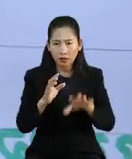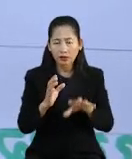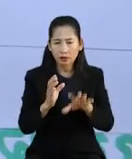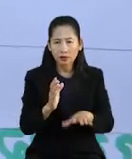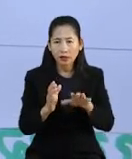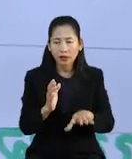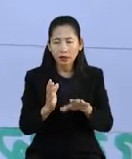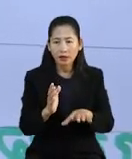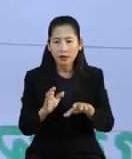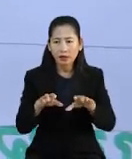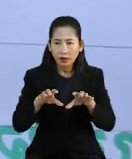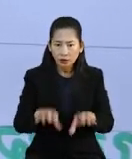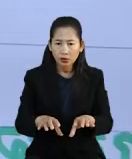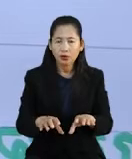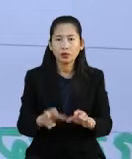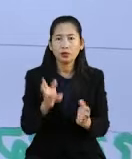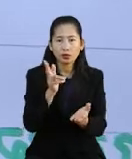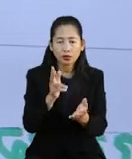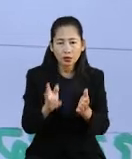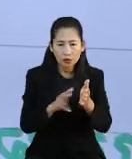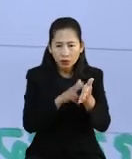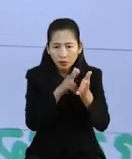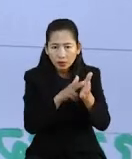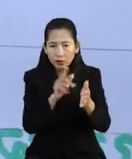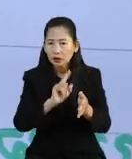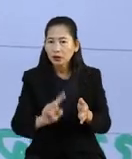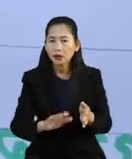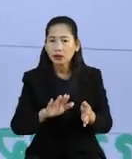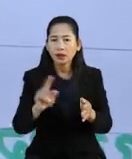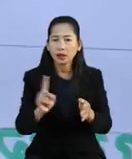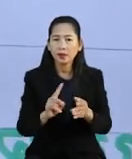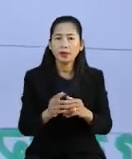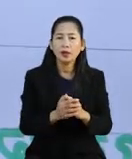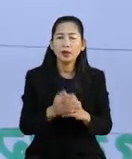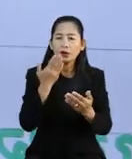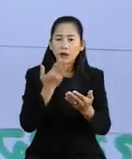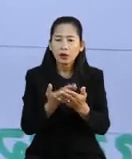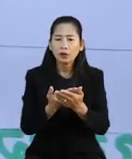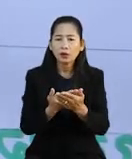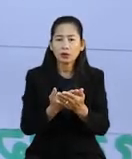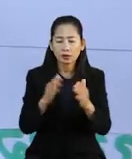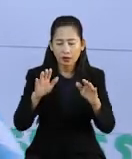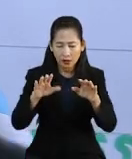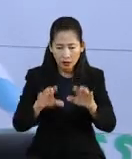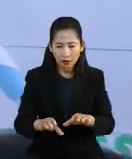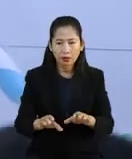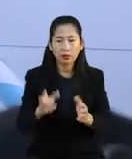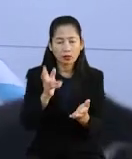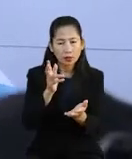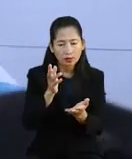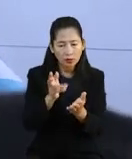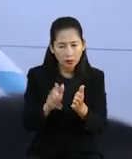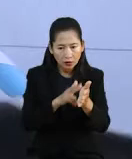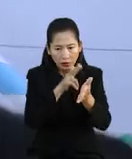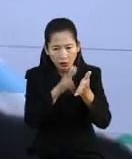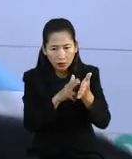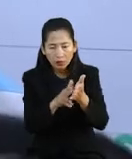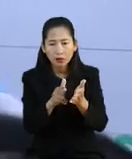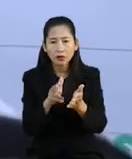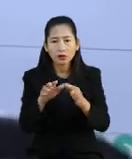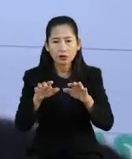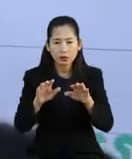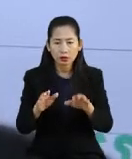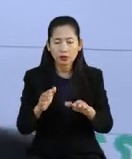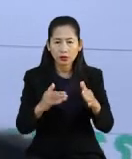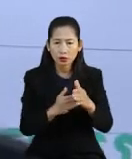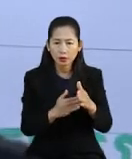nâng rụp hiệp dường nông phẳng dường tha sát thanh ni được phượng nơi tận nè cha ở con tận đấy cứ chi sát thanh ni được phượng chẳng nè sinh nhà phượng nha con nè sinh